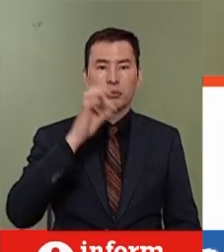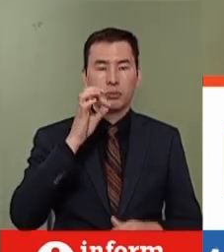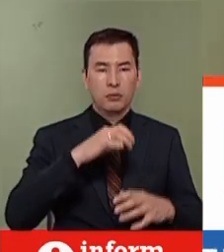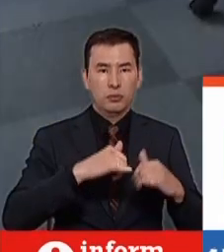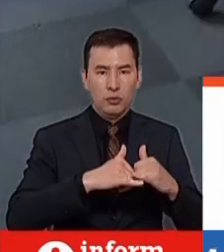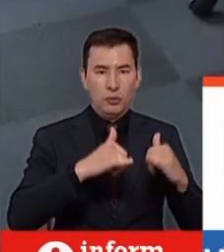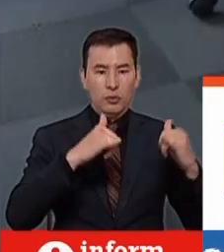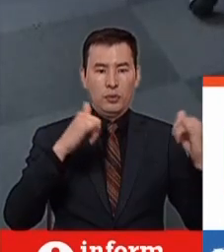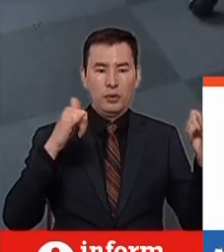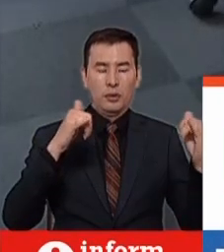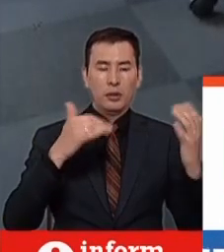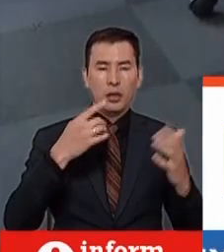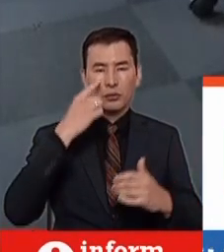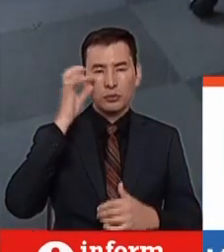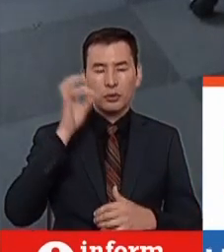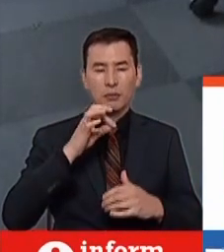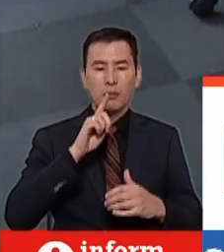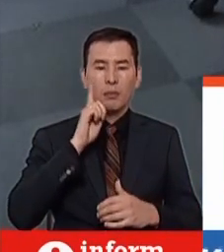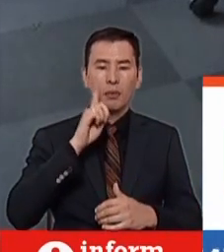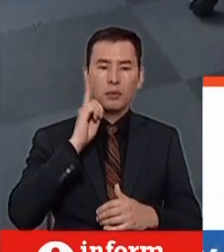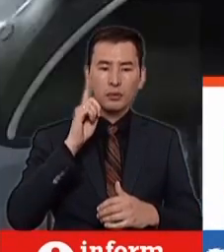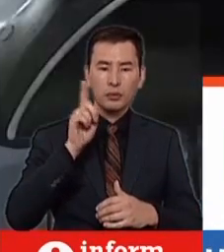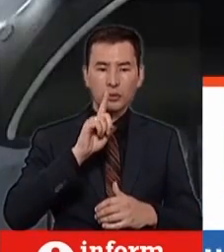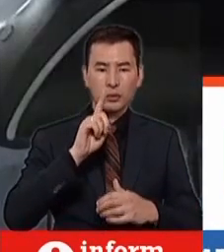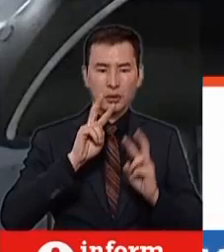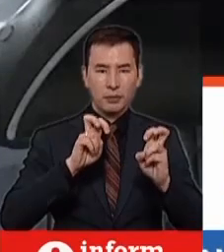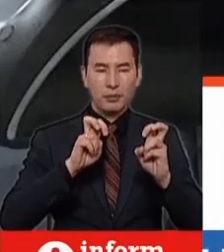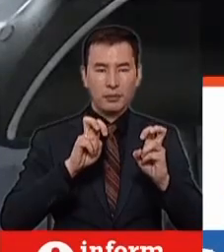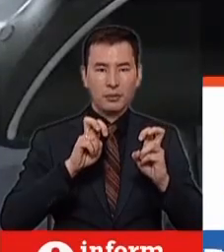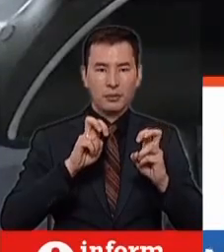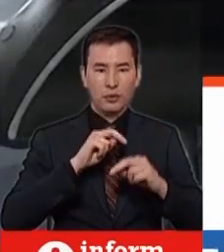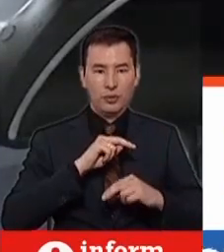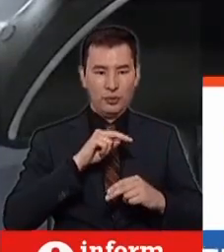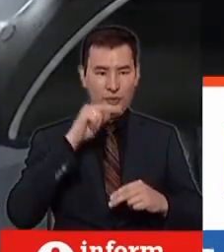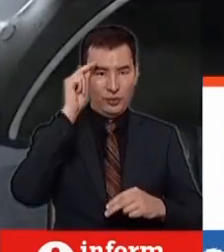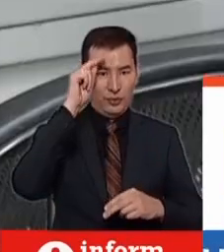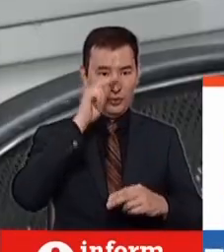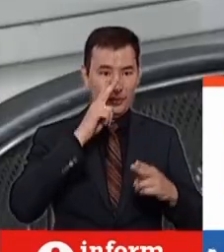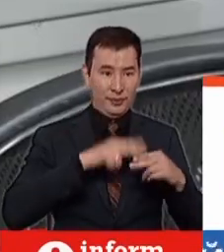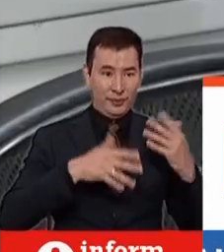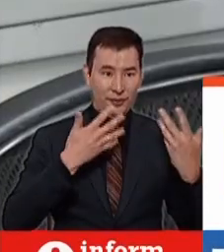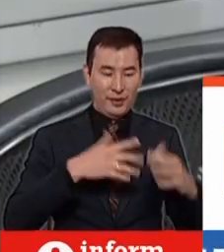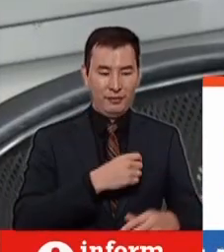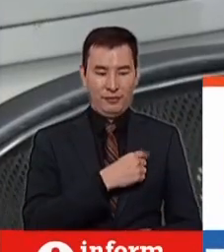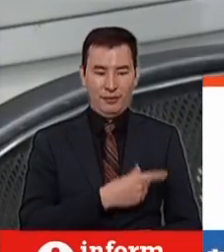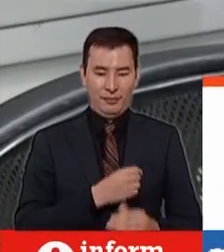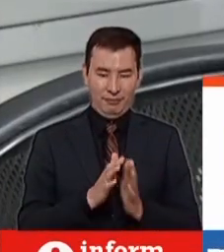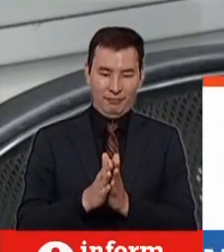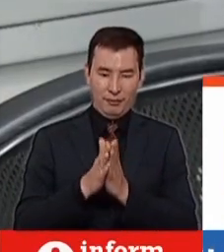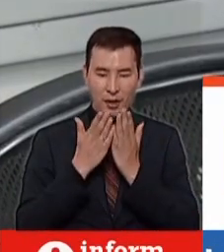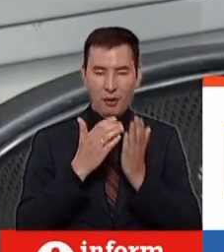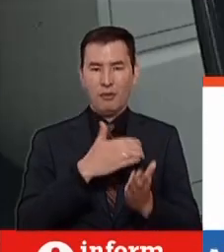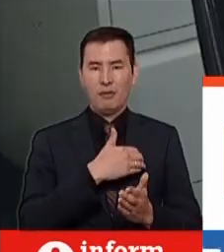растет. Чаще всего молодежь попадает, так сказать, в трудовую ловушку. После окончания учебы хотят трудоустроиться на высокооплачиваемую